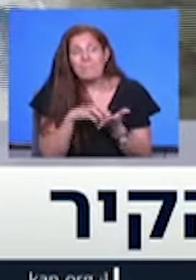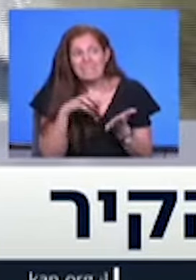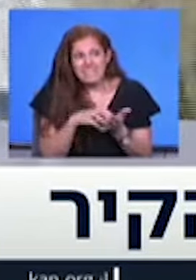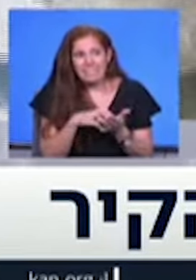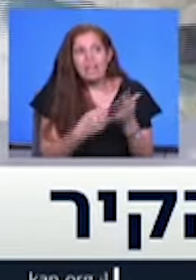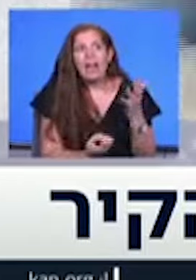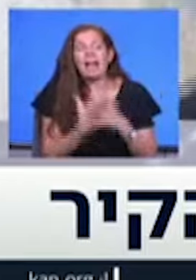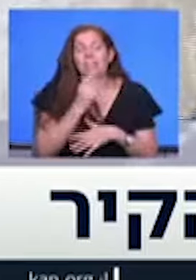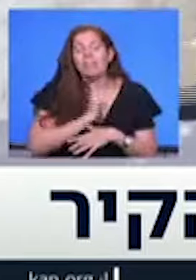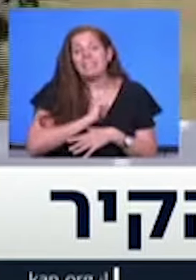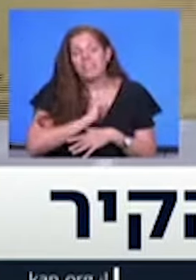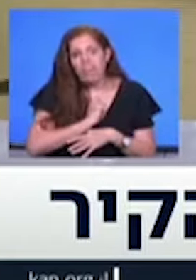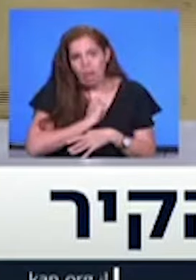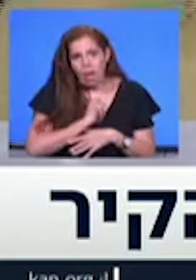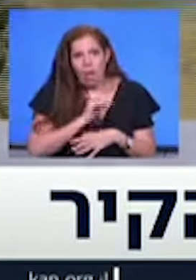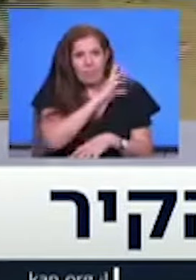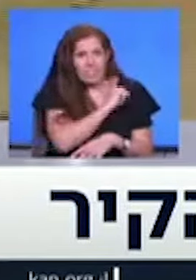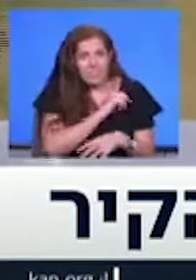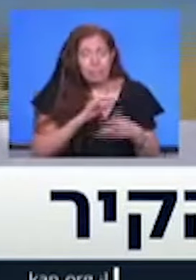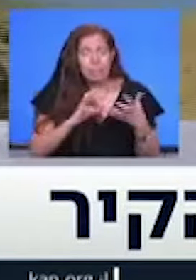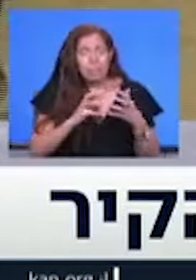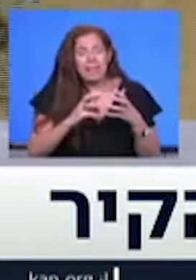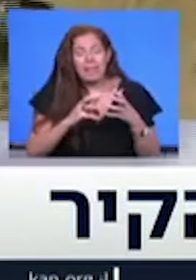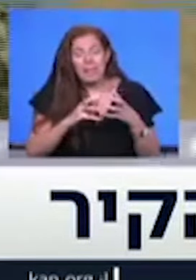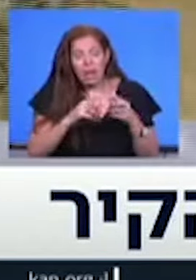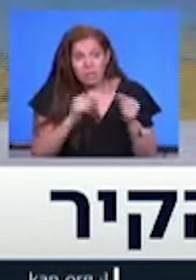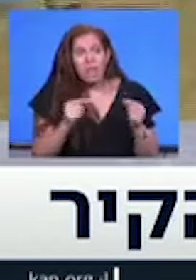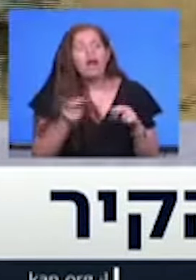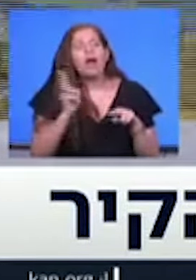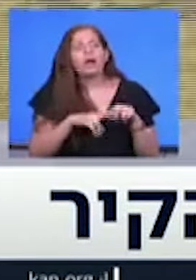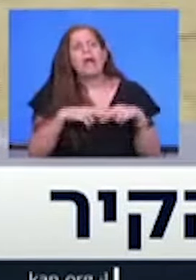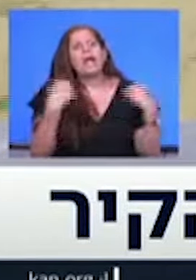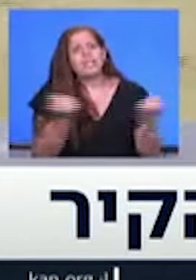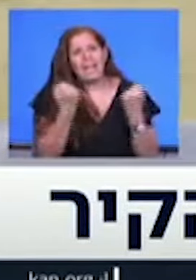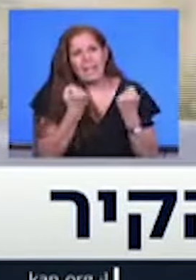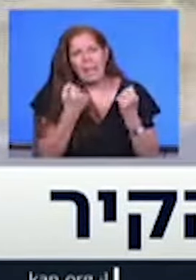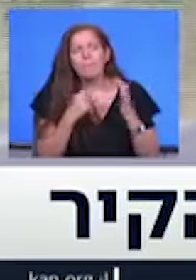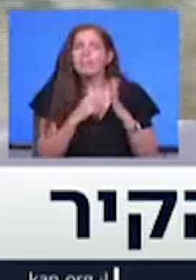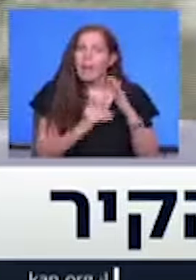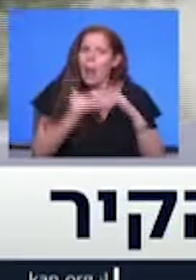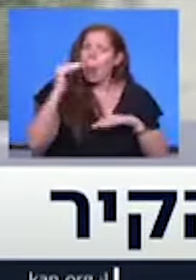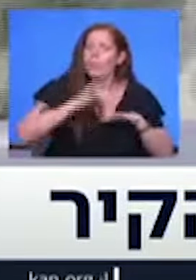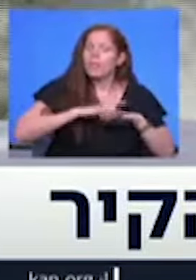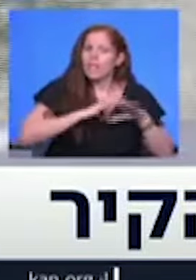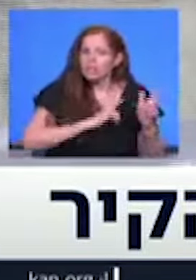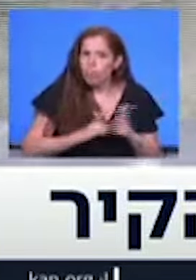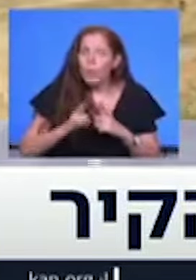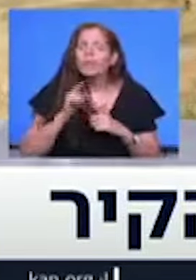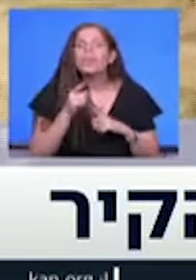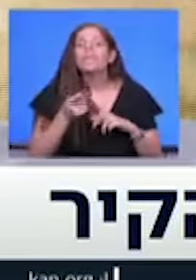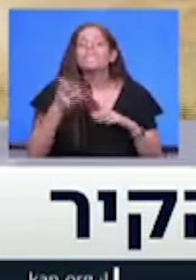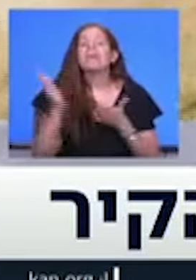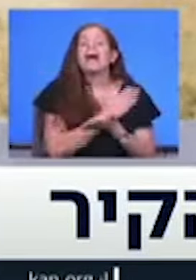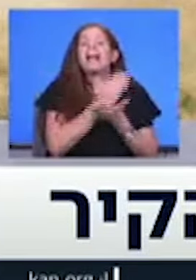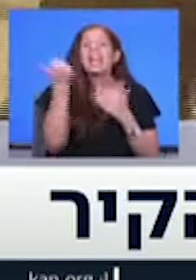הפלסטיני ברצועת עזה. לאחר מכן התקיימו תרגילים כדי להעלות את הכשירות, וההחלטה הסופית